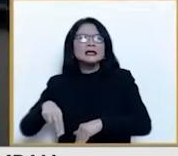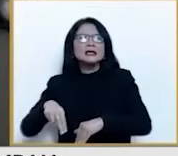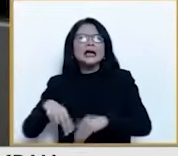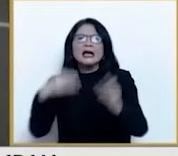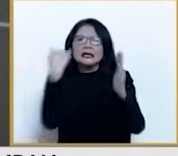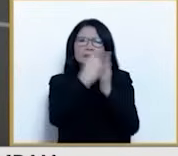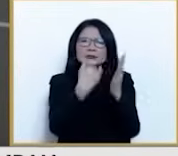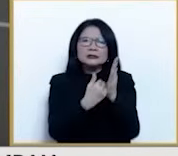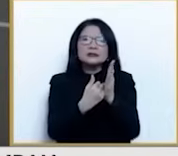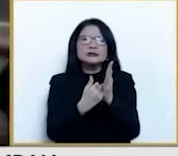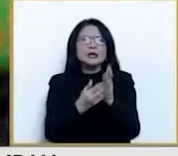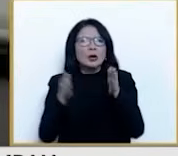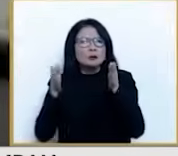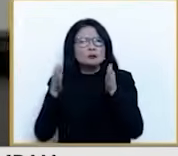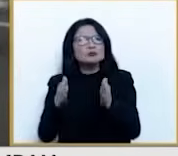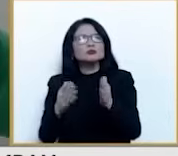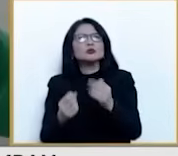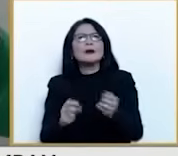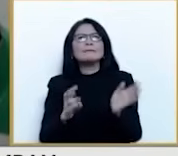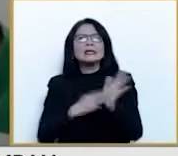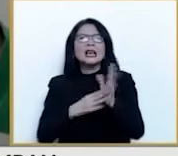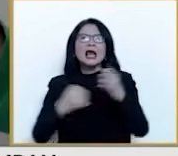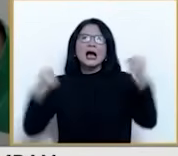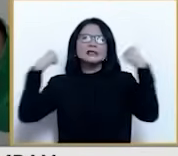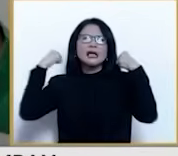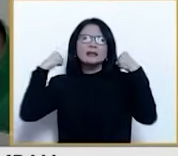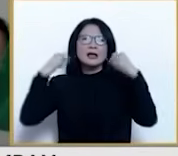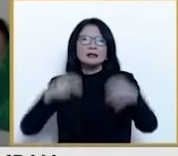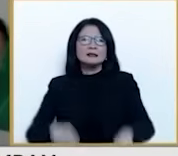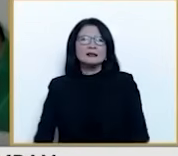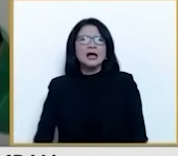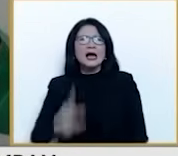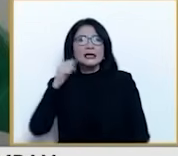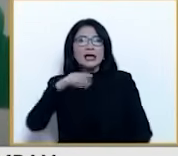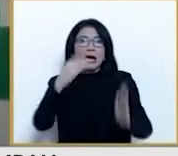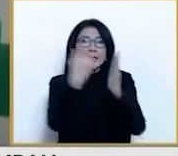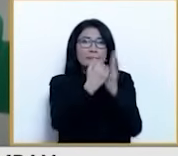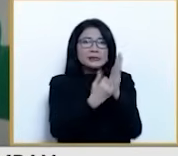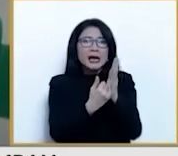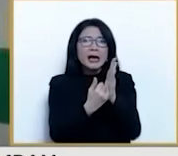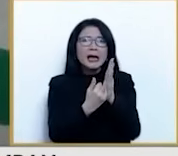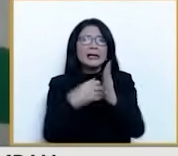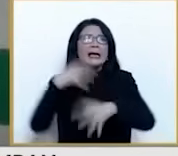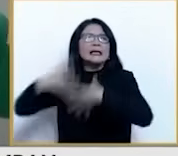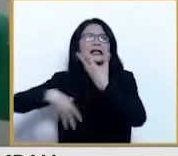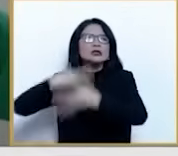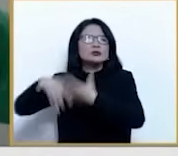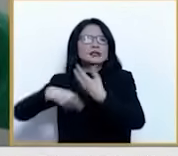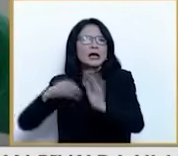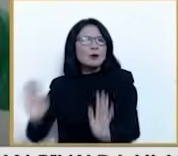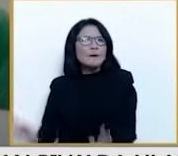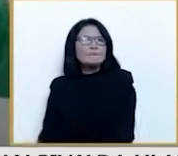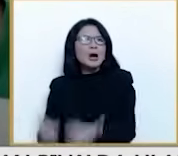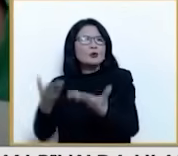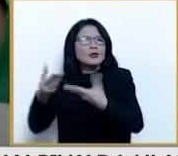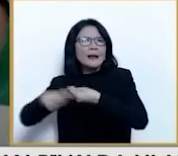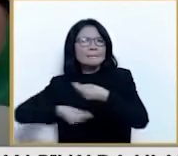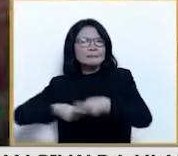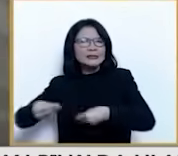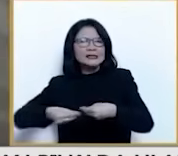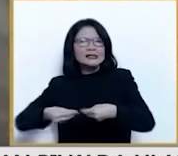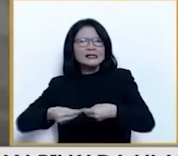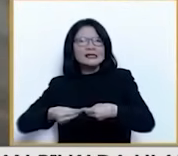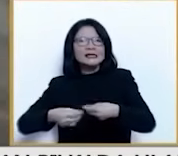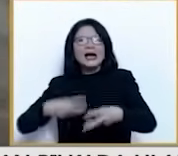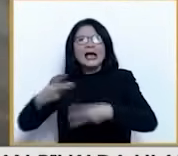lebih pro ke masalah kesehatan. Dengan memberikan kebijakan industri ya, ataupun pembangunan bisnis yang green